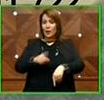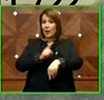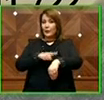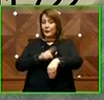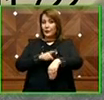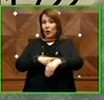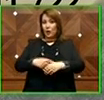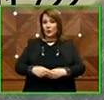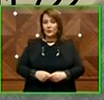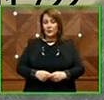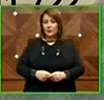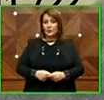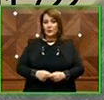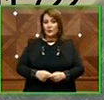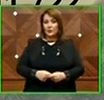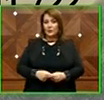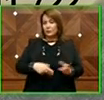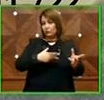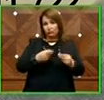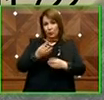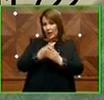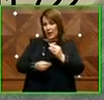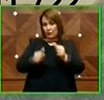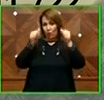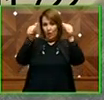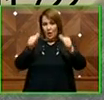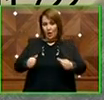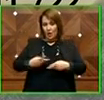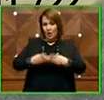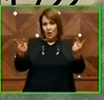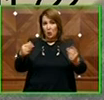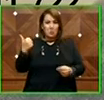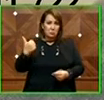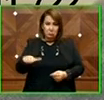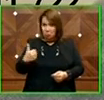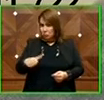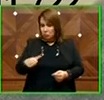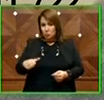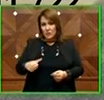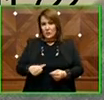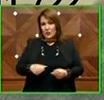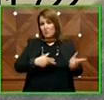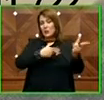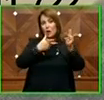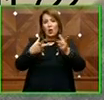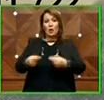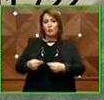اللي درنا فيها الاعلان، يعني فلربما راهم التحقوا في في في في في فيما بعد. الناس